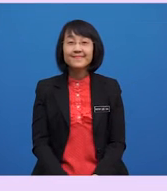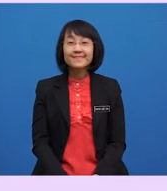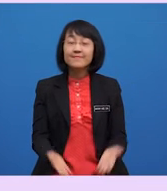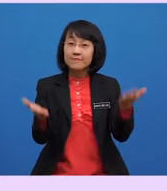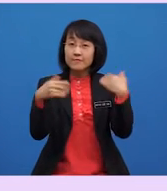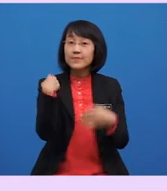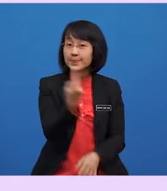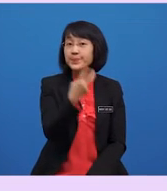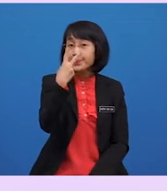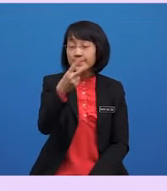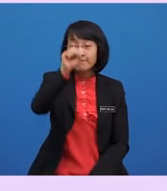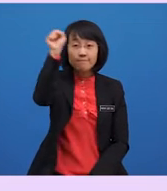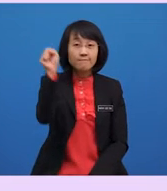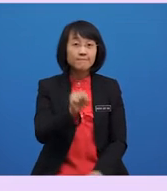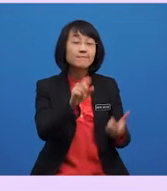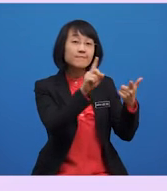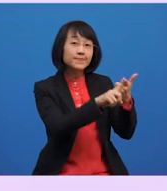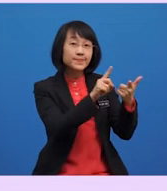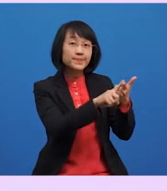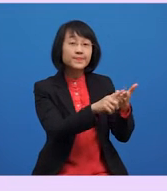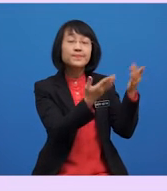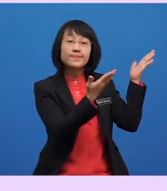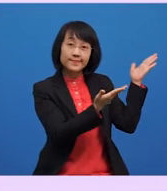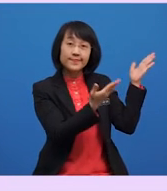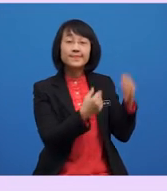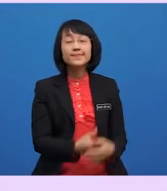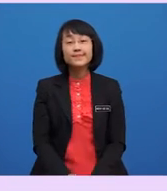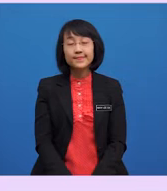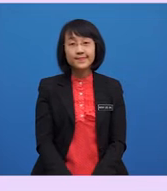Kita lihat soalan kedua. Nyatakan